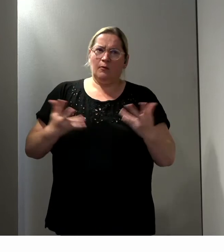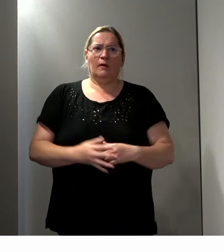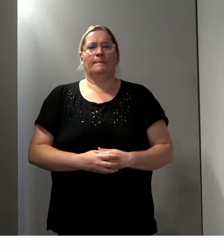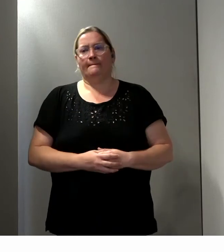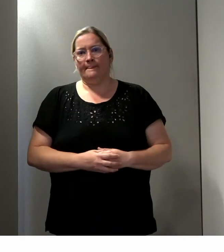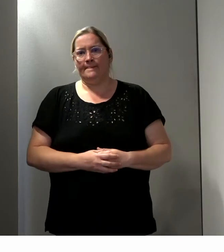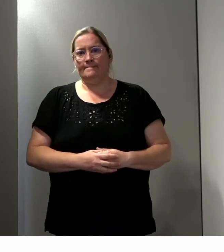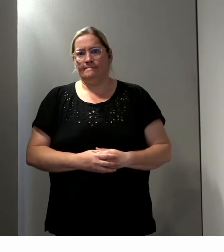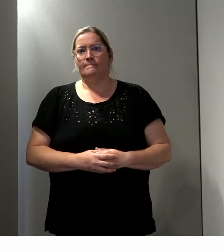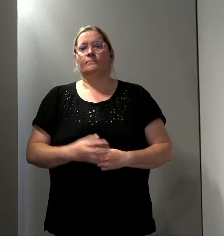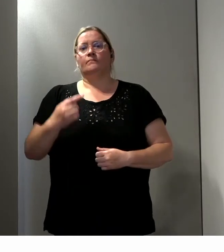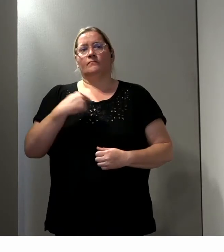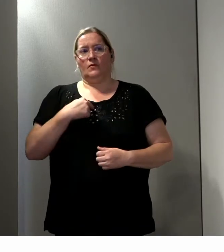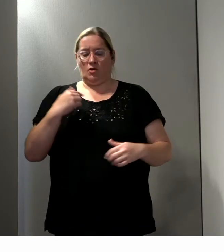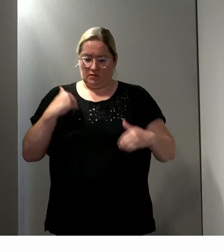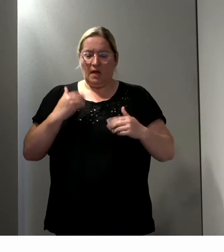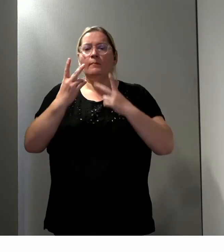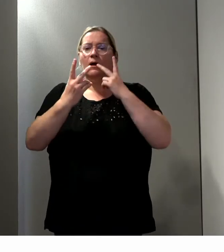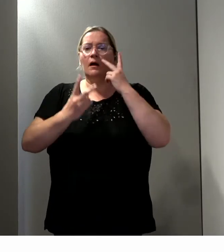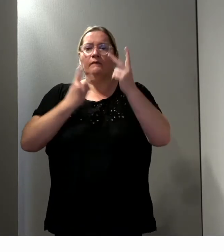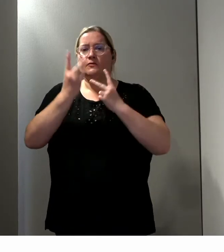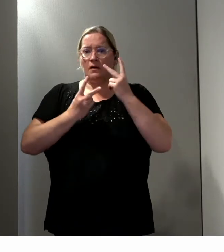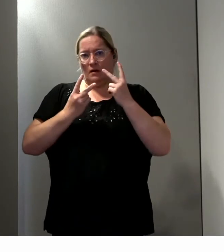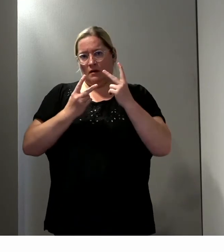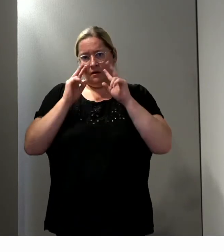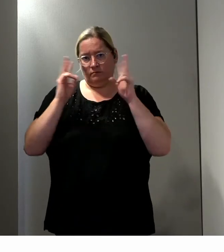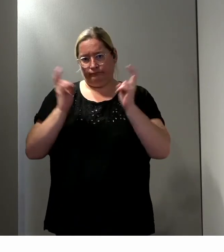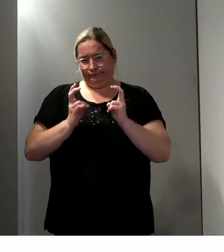personnes qui moi, j'ai un handicap visuel et